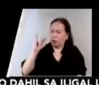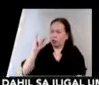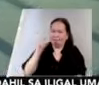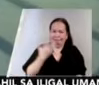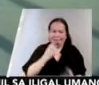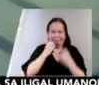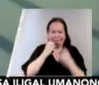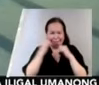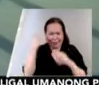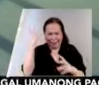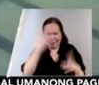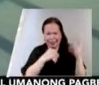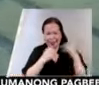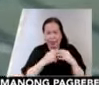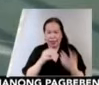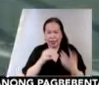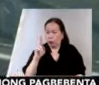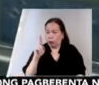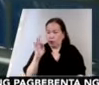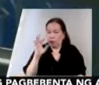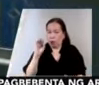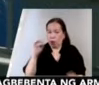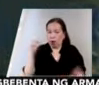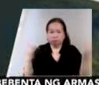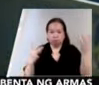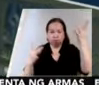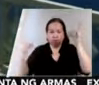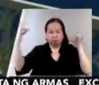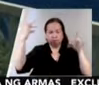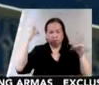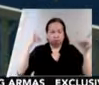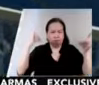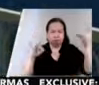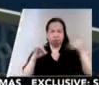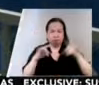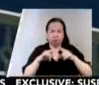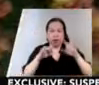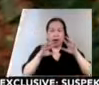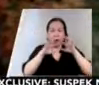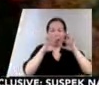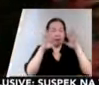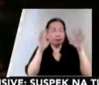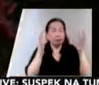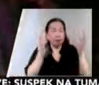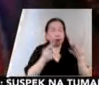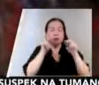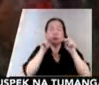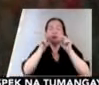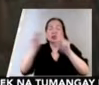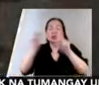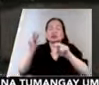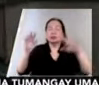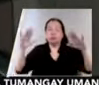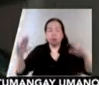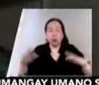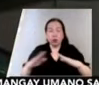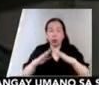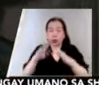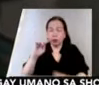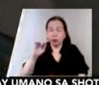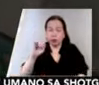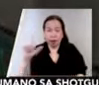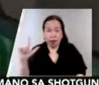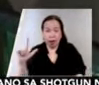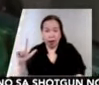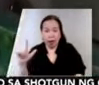area. Sa Crystal Ball Hall naman may bonus pang overlooking view ng Taal Volcano. Kamangha-mangha rin ang kanilang digital